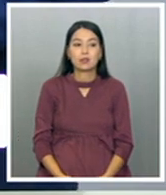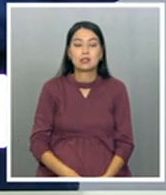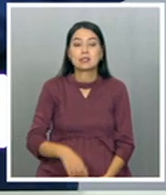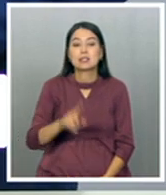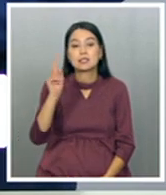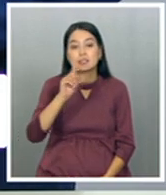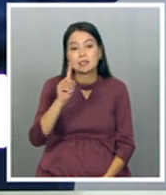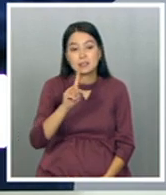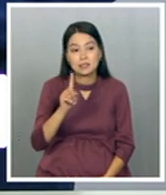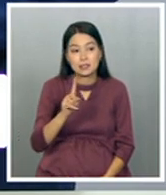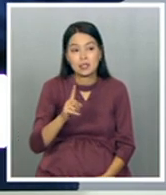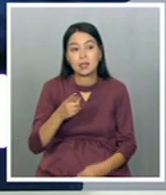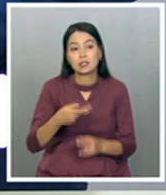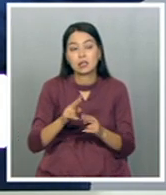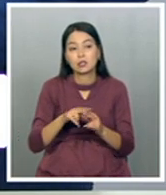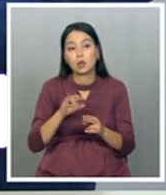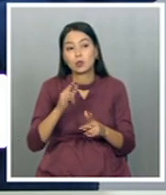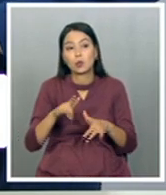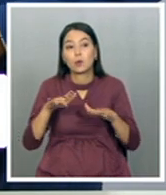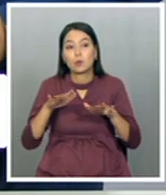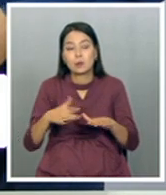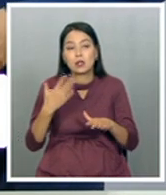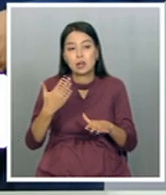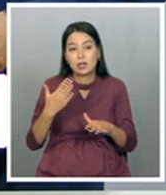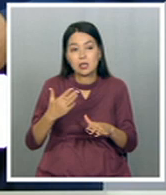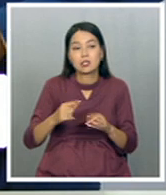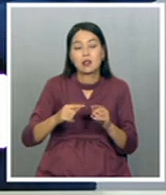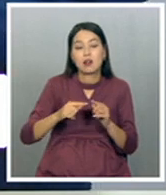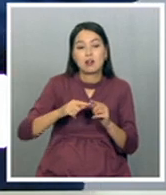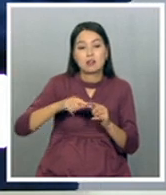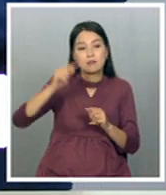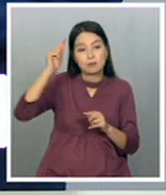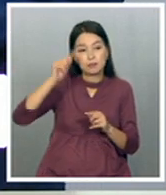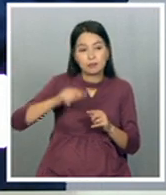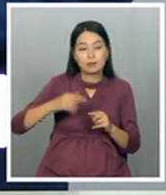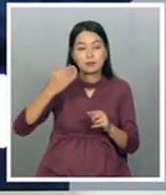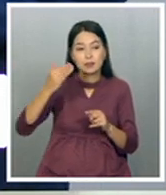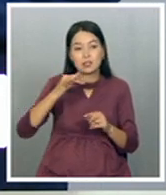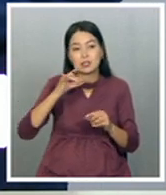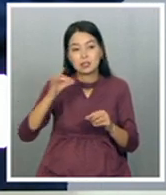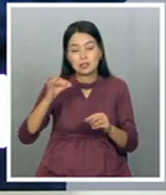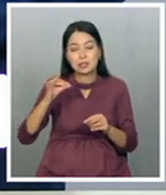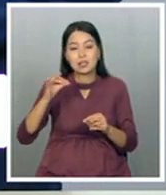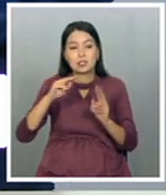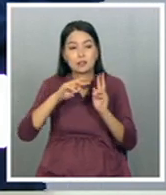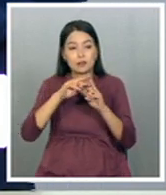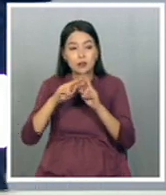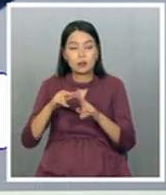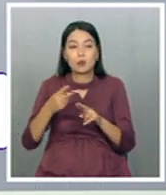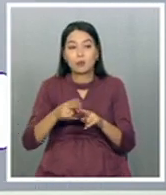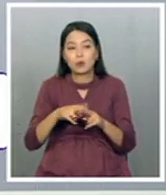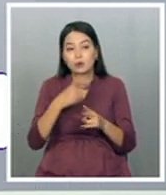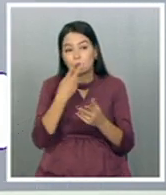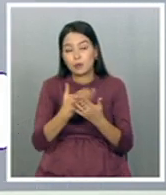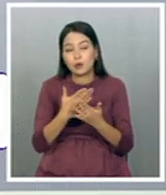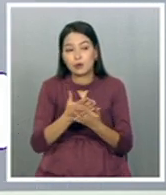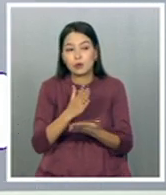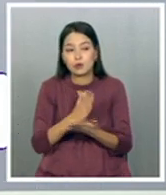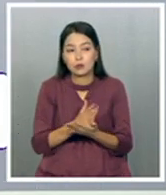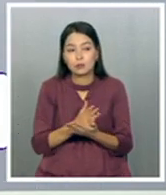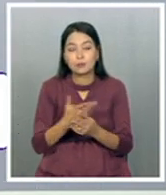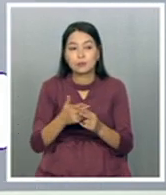Зениттен оңтүстікте орналасқан шырақтың биіктігі және шарықтауы. Яғни бұл жерде көрсетілген суретте бізде H бұл,